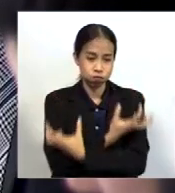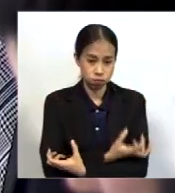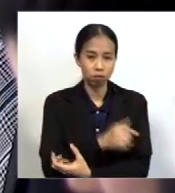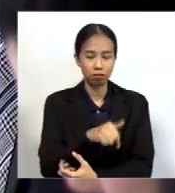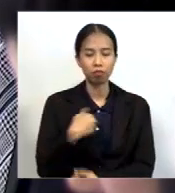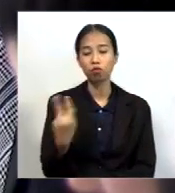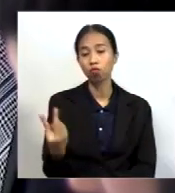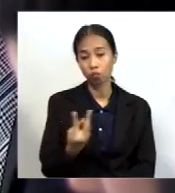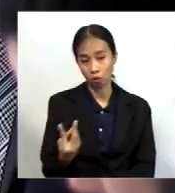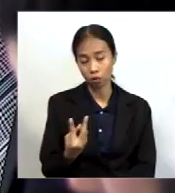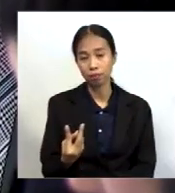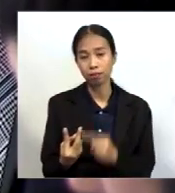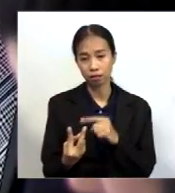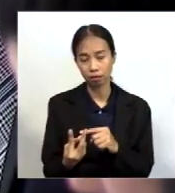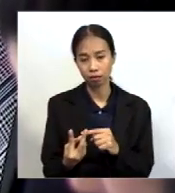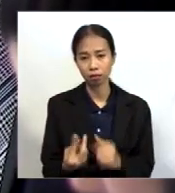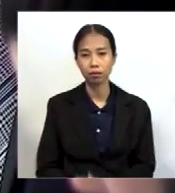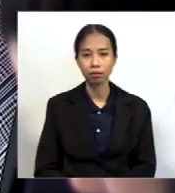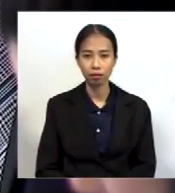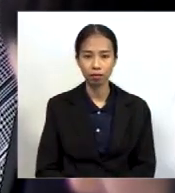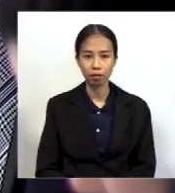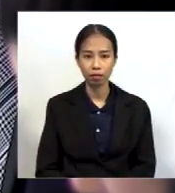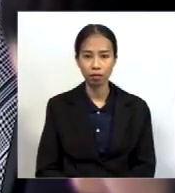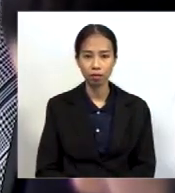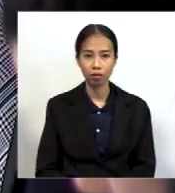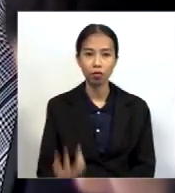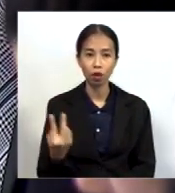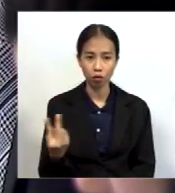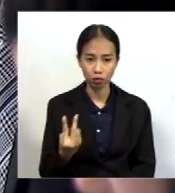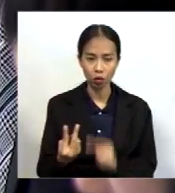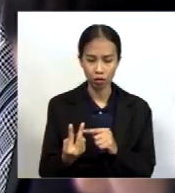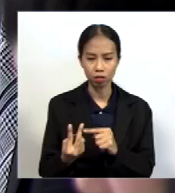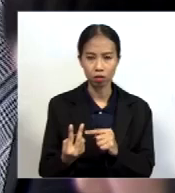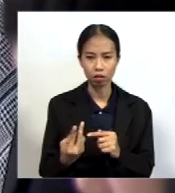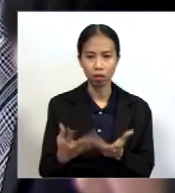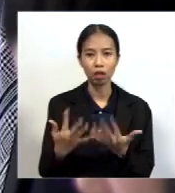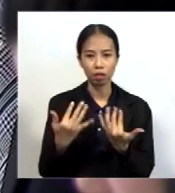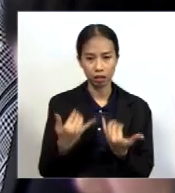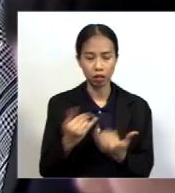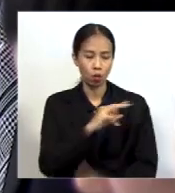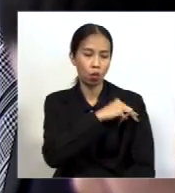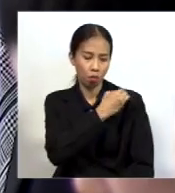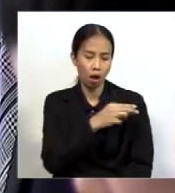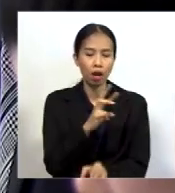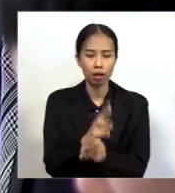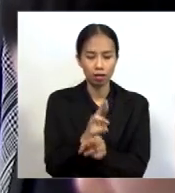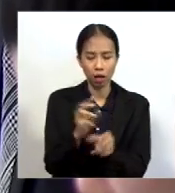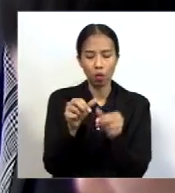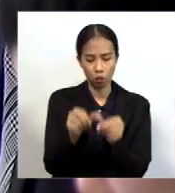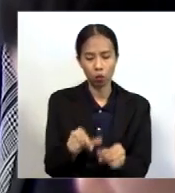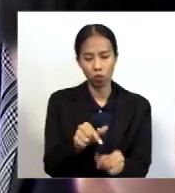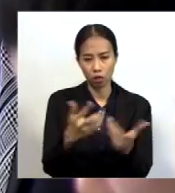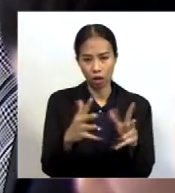ายนี้ก็อยู่ในการรักษาของโรงพยาบาลนะครับเรียบร้อยแล้ว